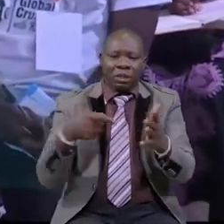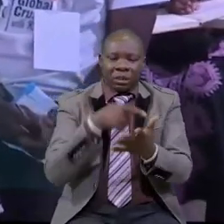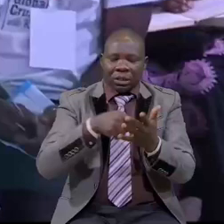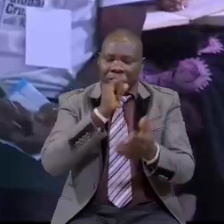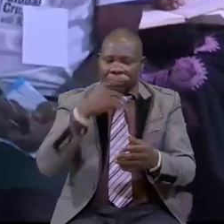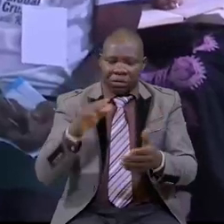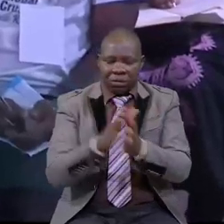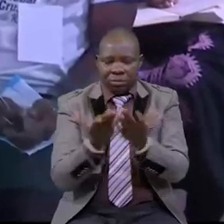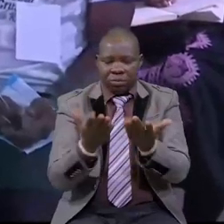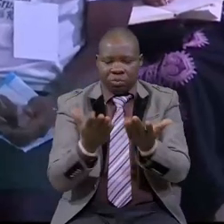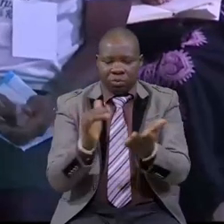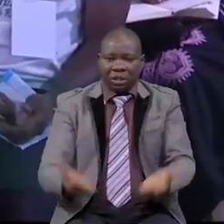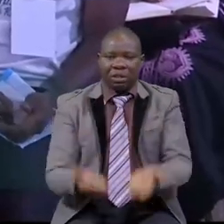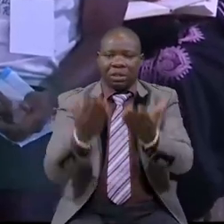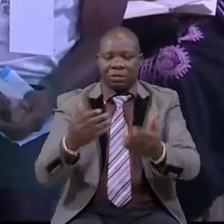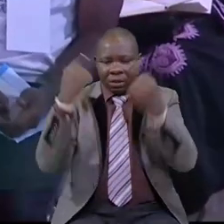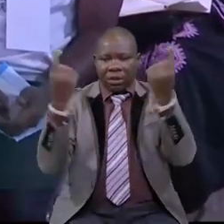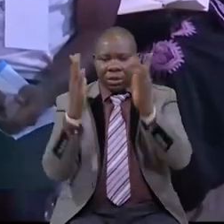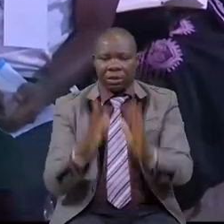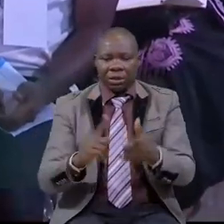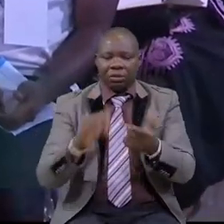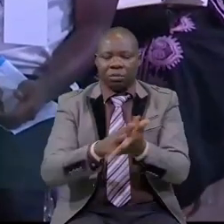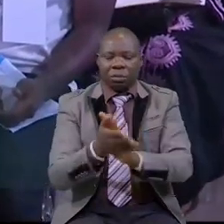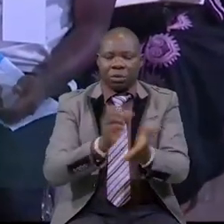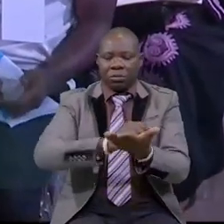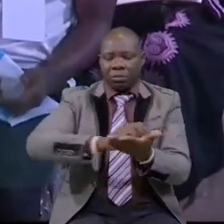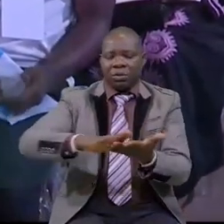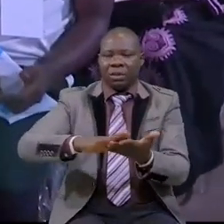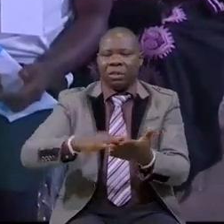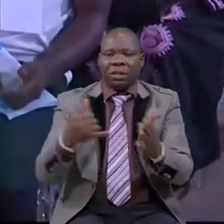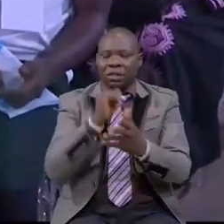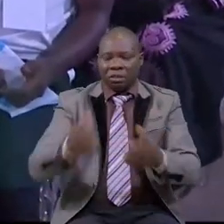livre qui conduit le pécheur à devenir saint.